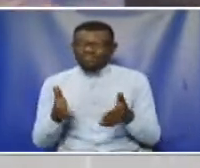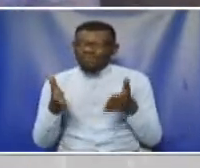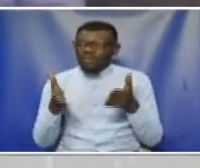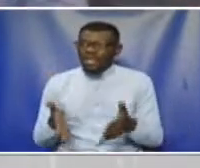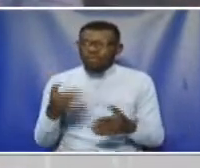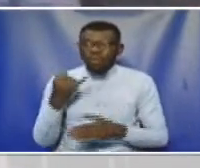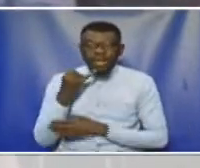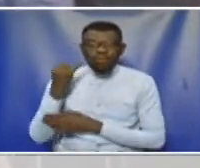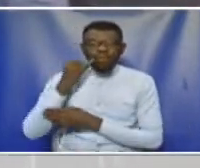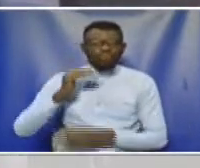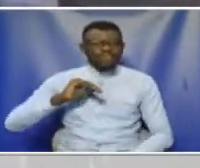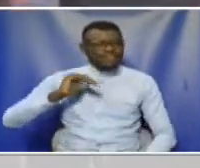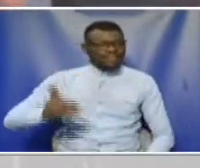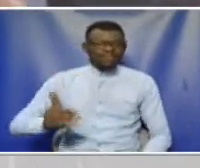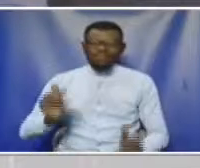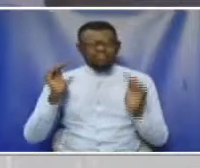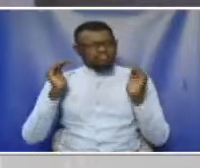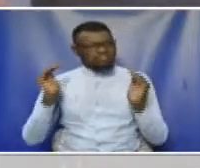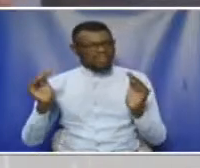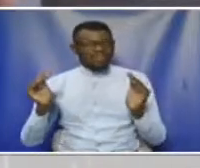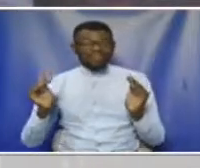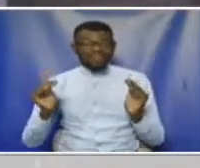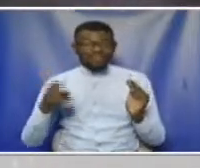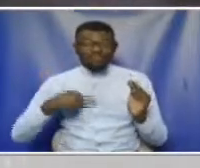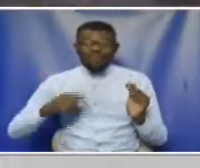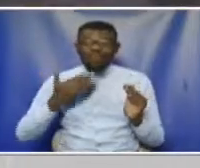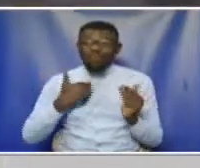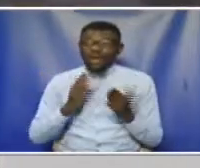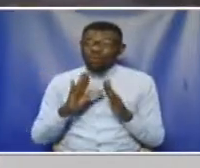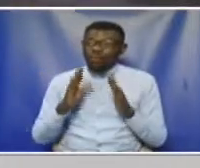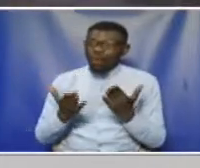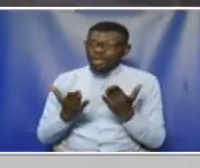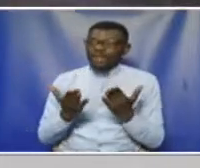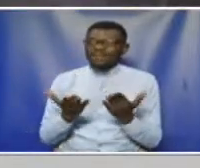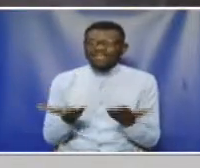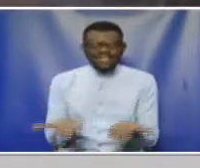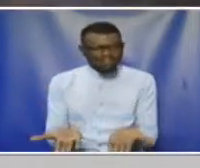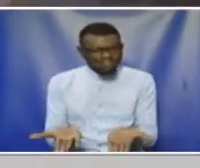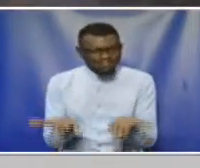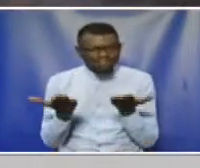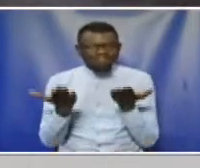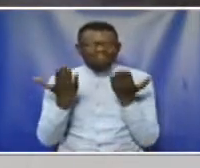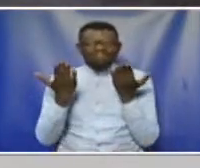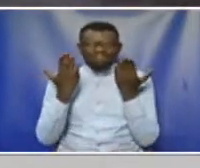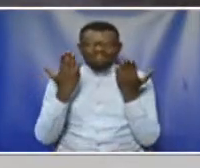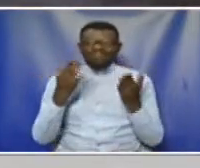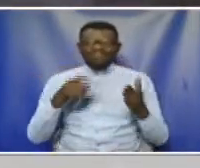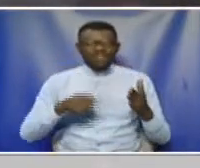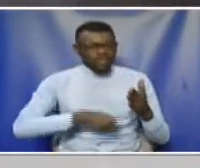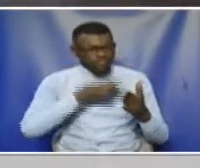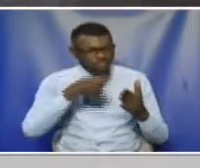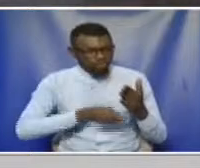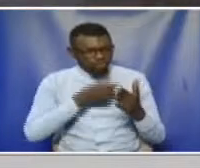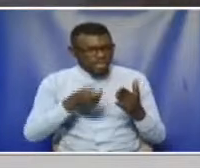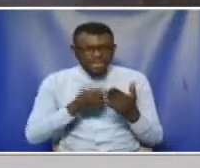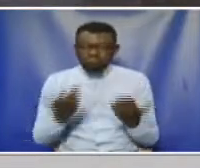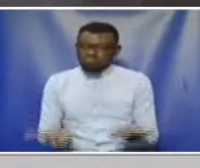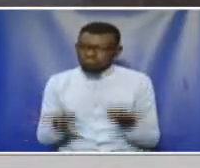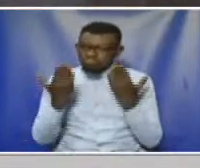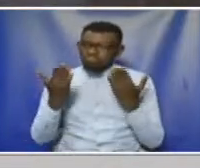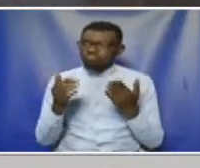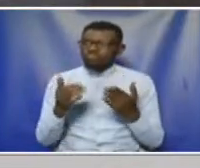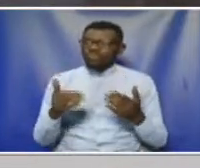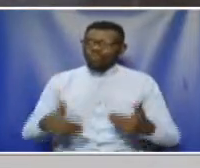Nakuru ni city, tunataka ufukue yote factories za Nakuru,